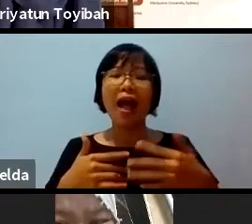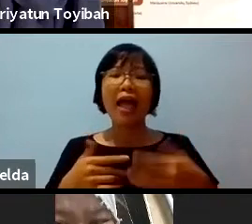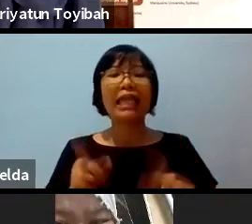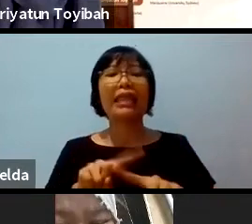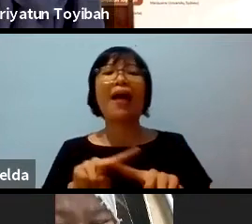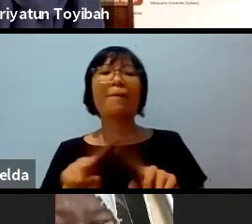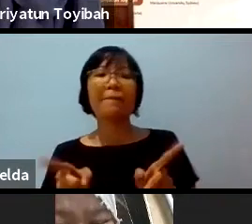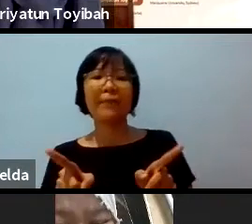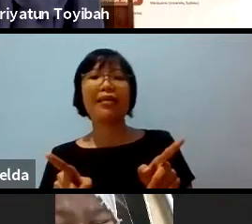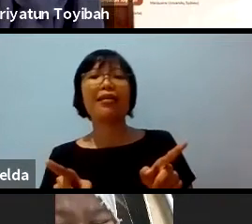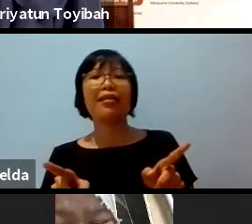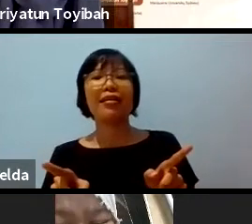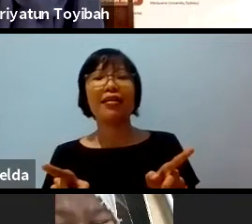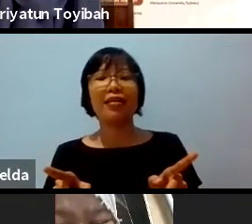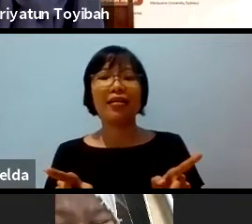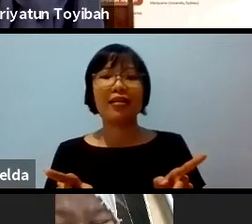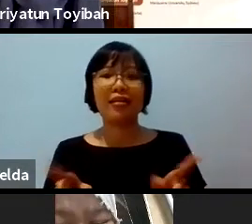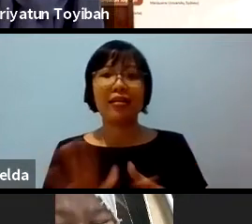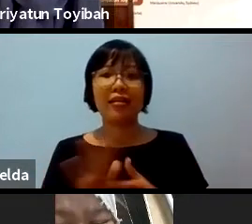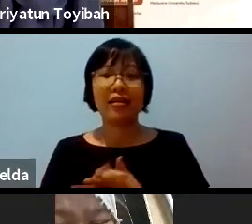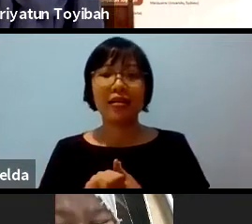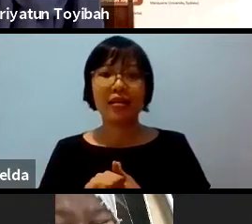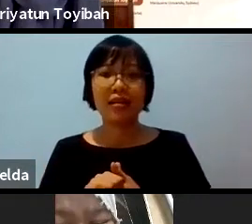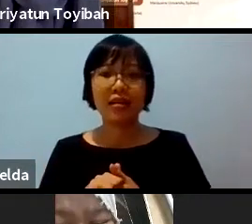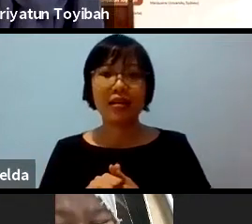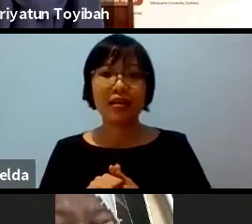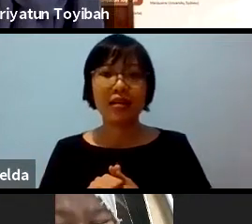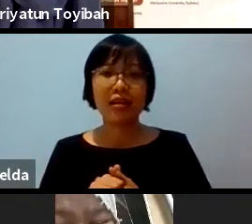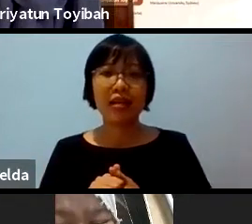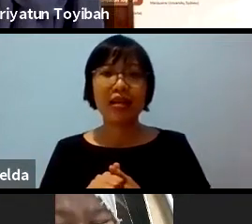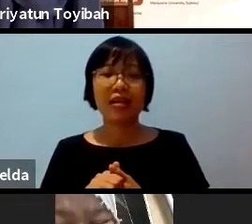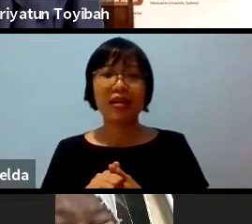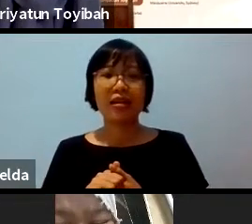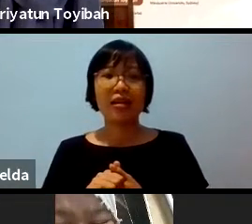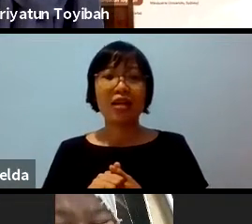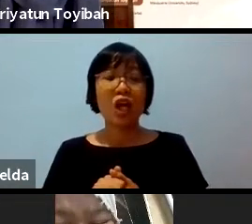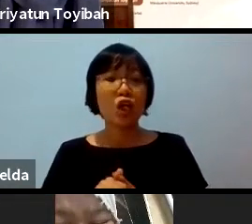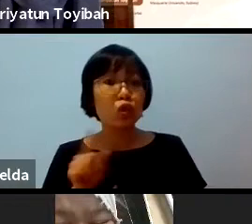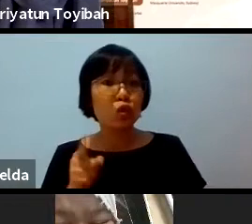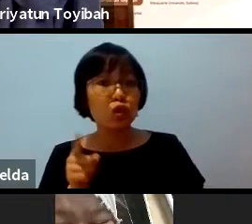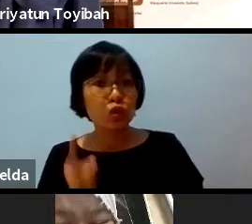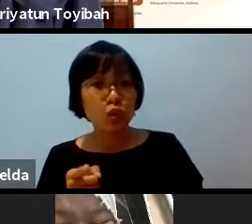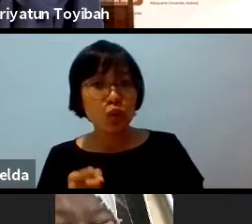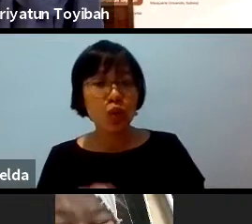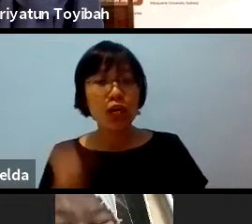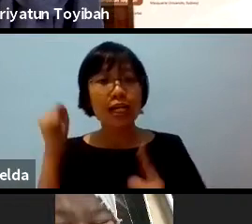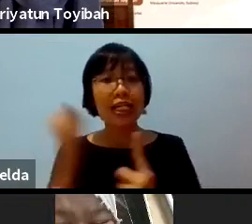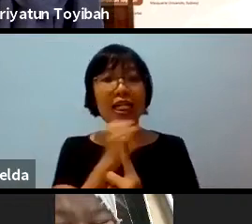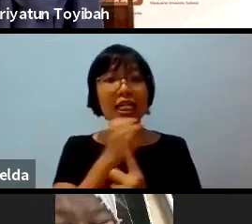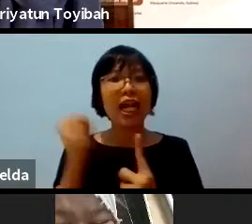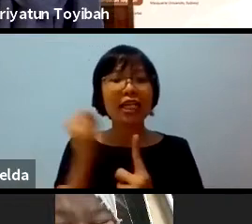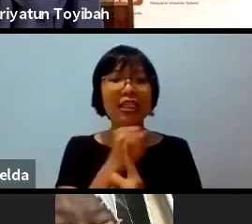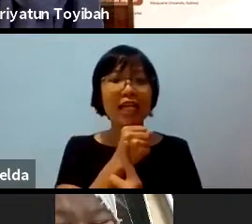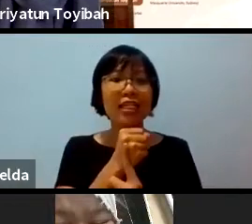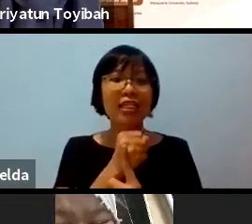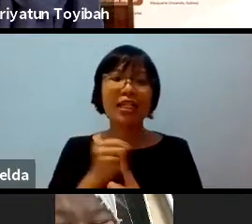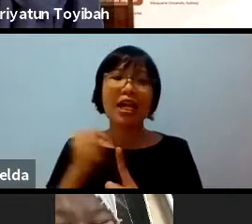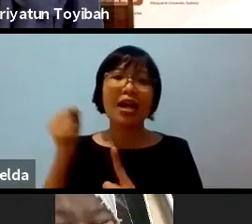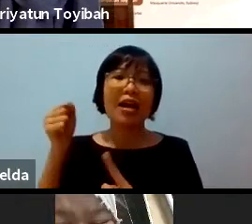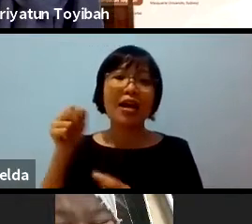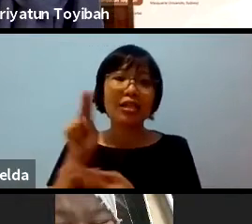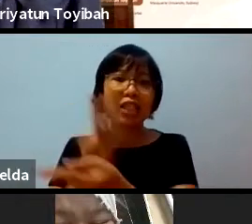remaja jadi tinggi, kekerasan seksual terjadi di mana-mana. Kemudian saya ini nyambung